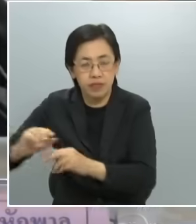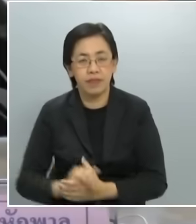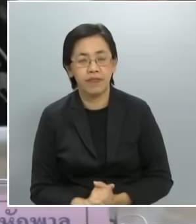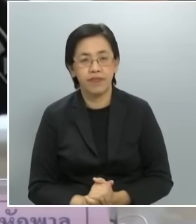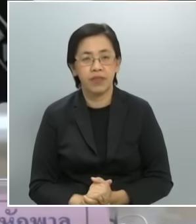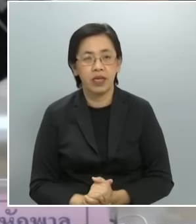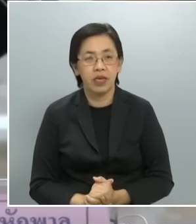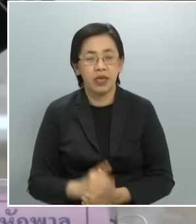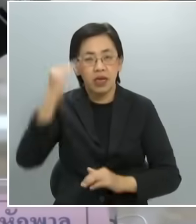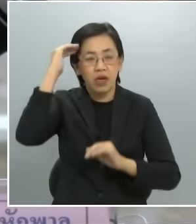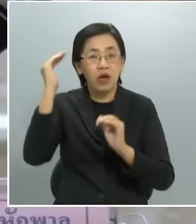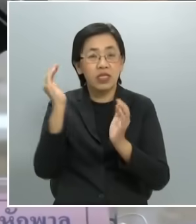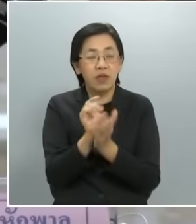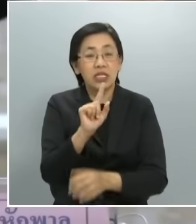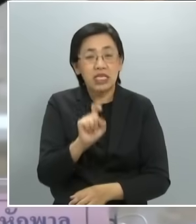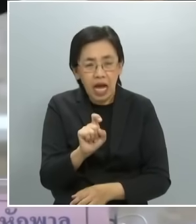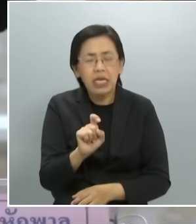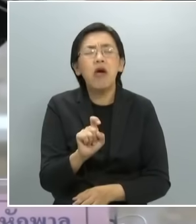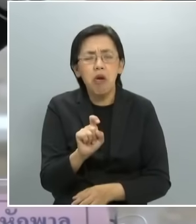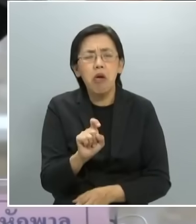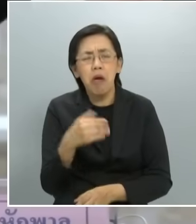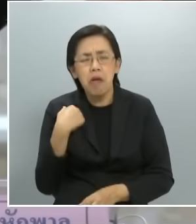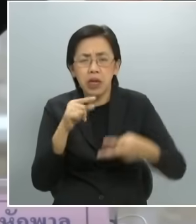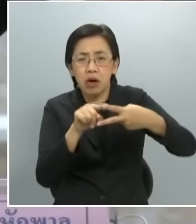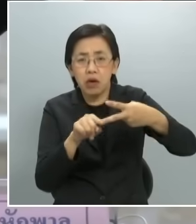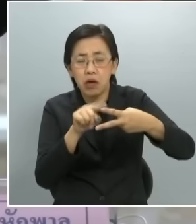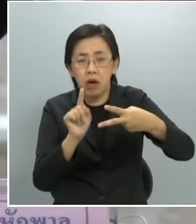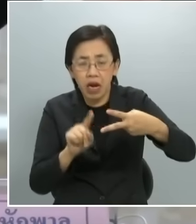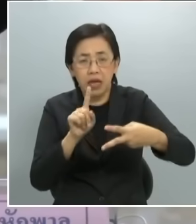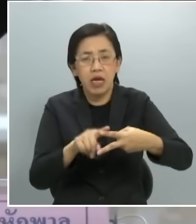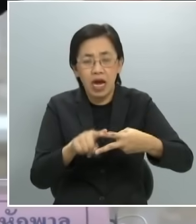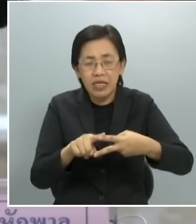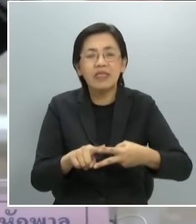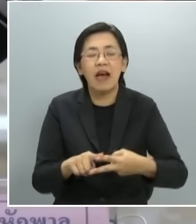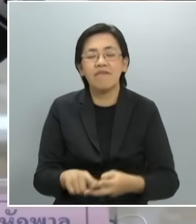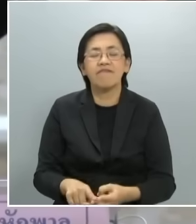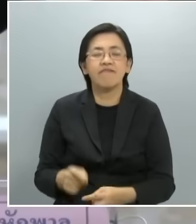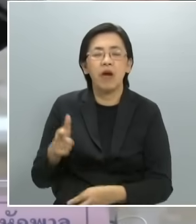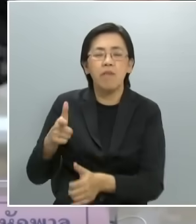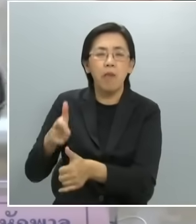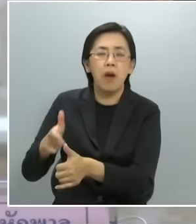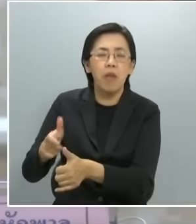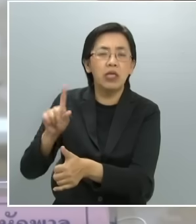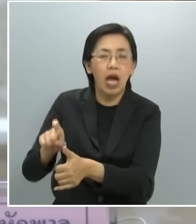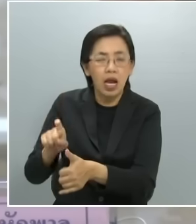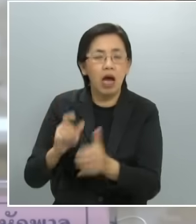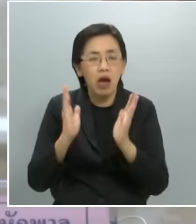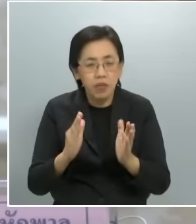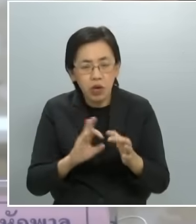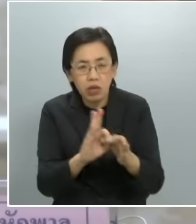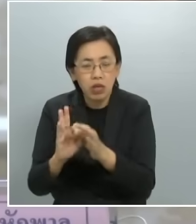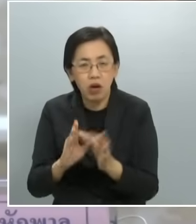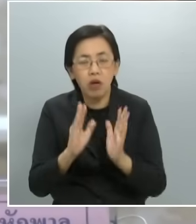สารวัตรสิวนะคะจะแยกเป็น 2คดีก็คือคดีฆ่าศตวรรษสิวคดีนี้จะมีผู้ต้องหาเกี่ยวข้องทั้งหมด 7คน